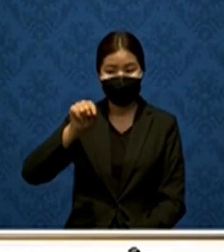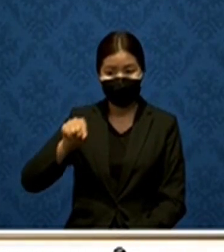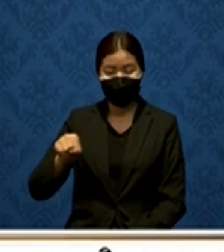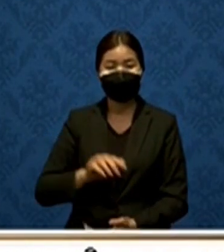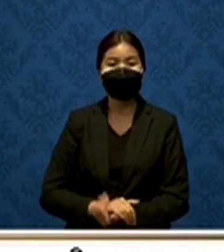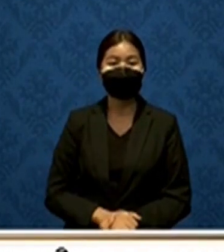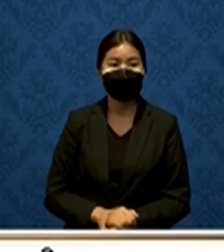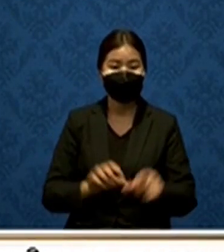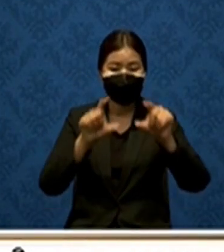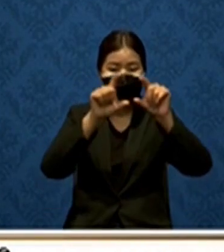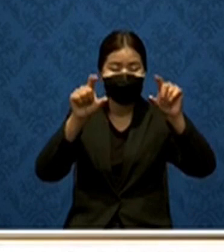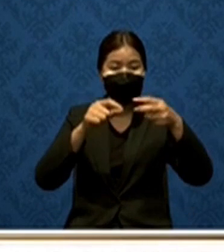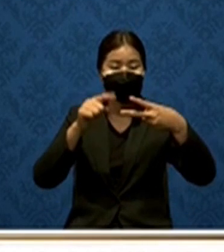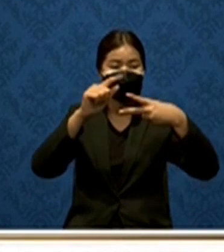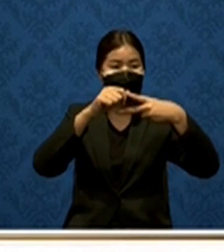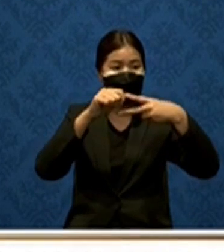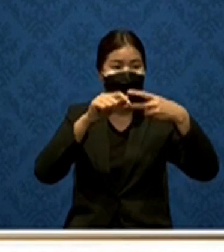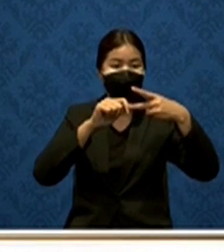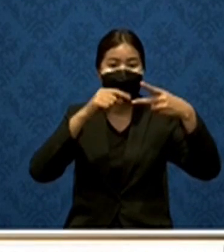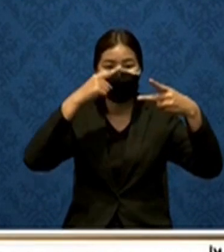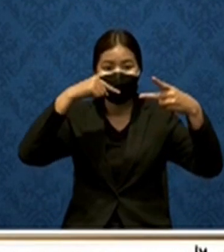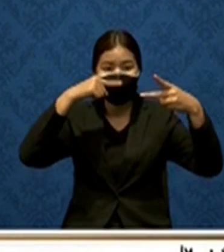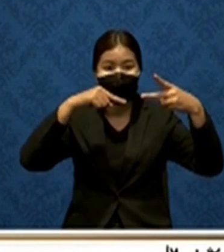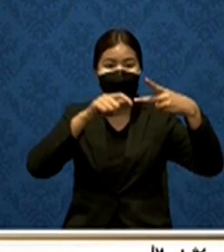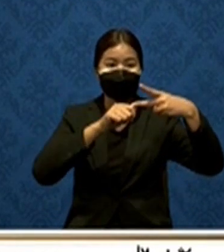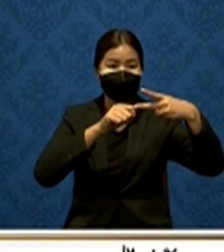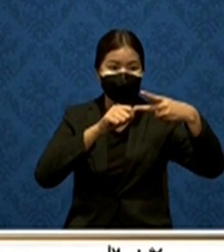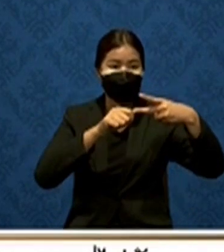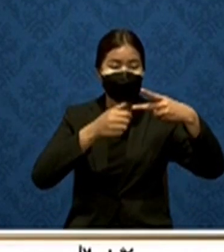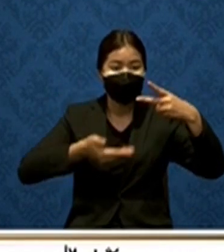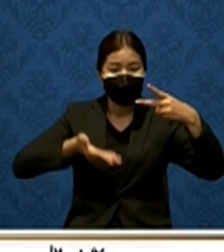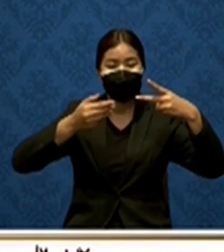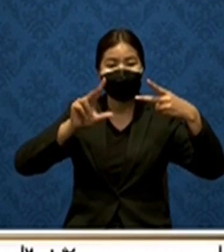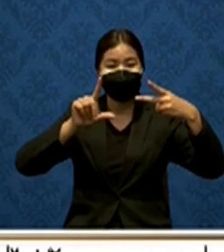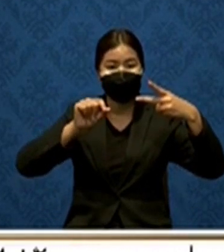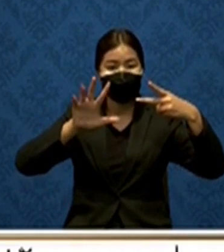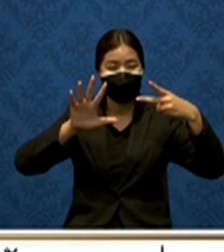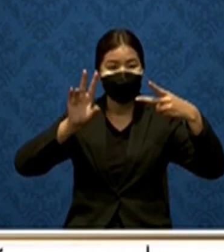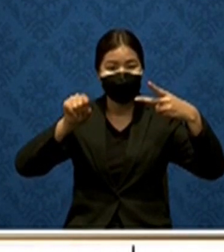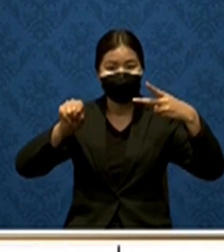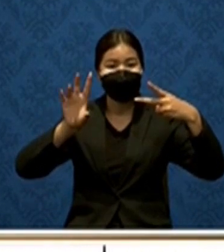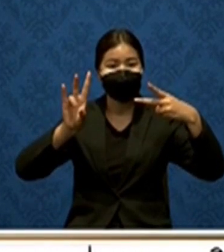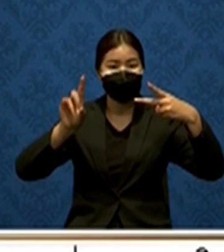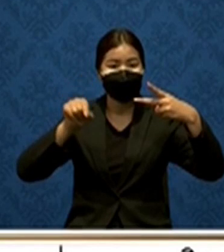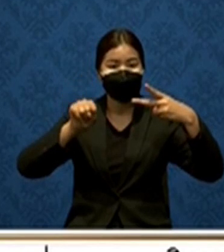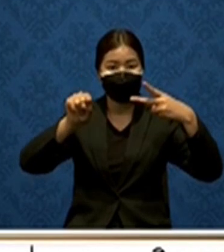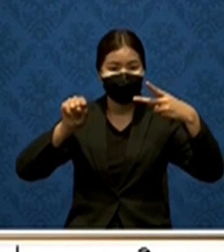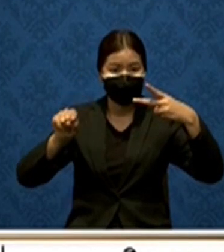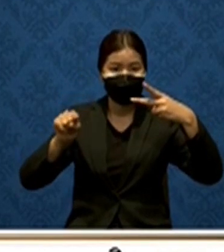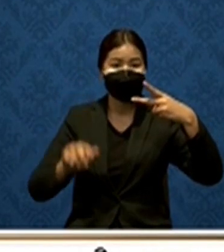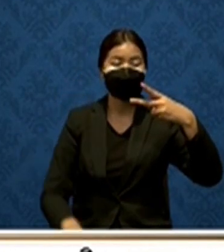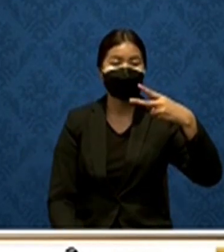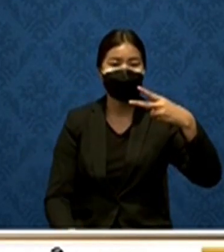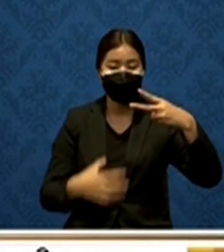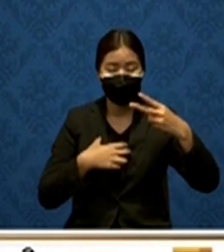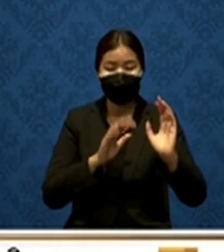อัี้ก็คอข้อเทศจิประการหน่งที่ขอนุญาตนำกราบเรีนให้ทานประทานได้เห็นภาพนะครับแล้วก็ให้เกษตกร